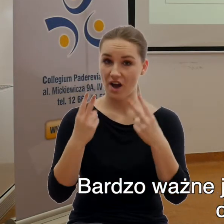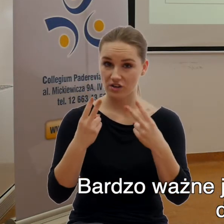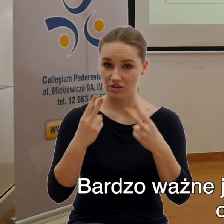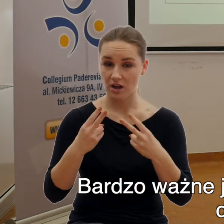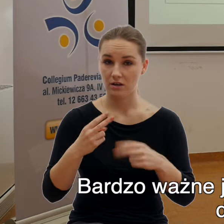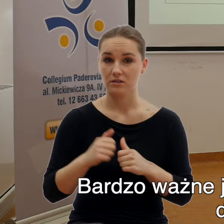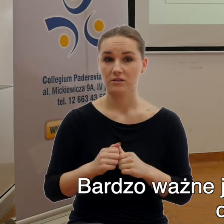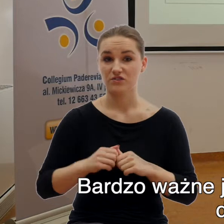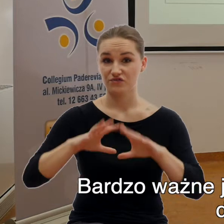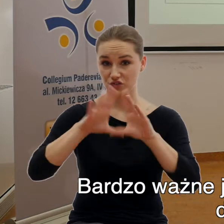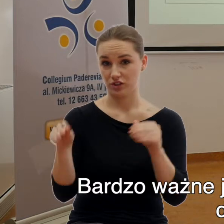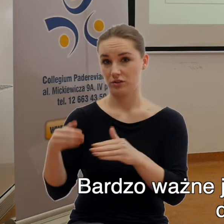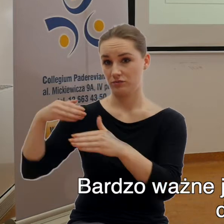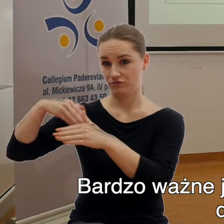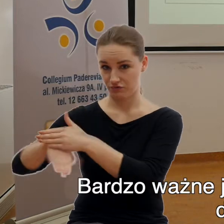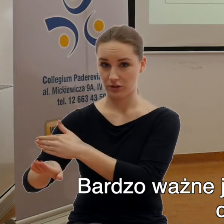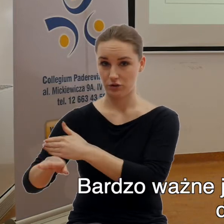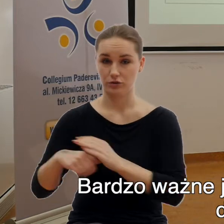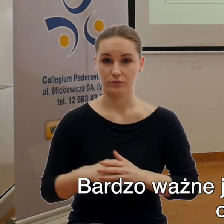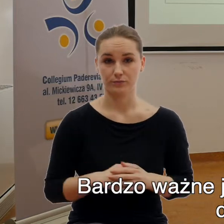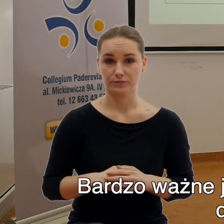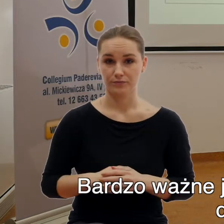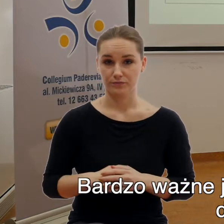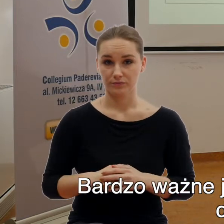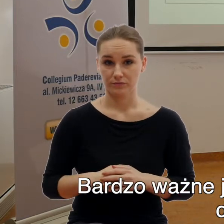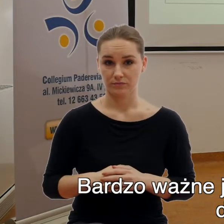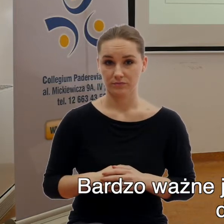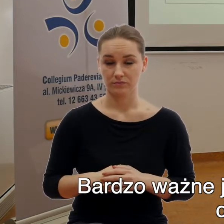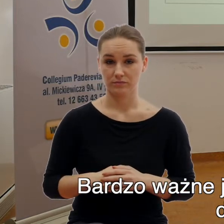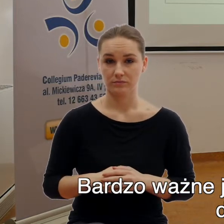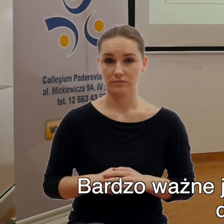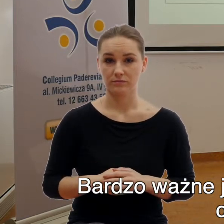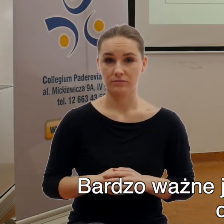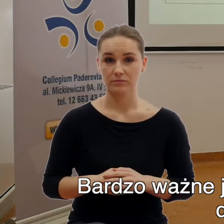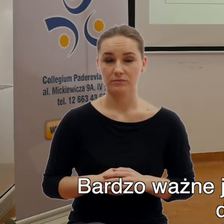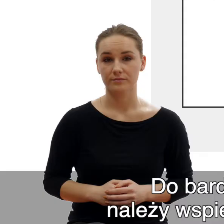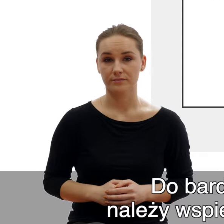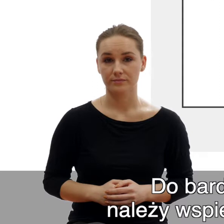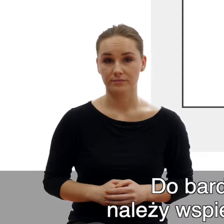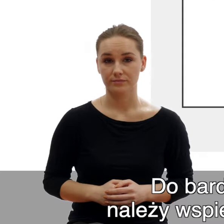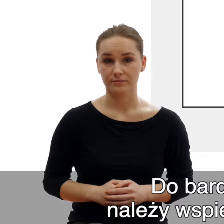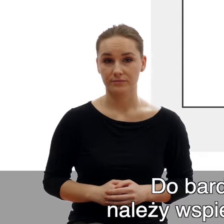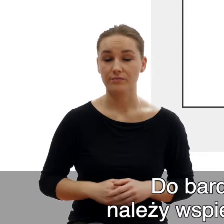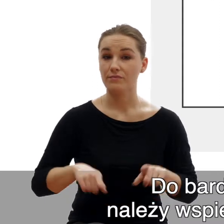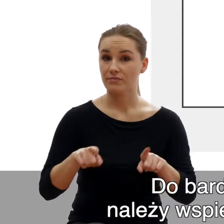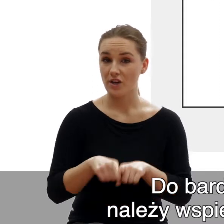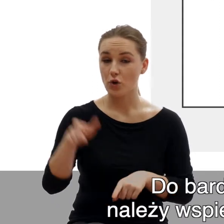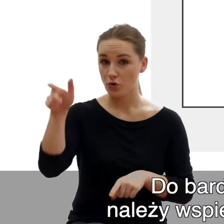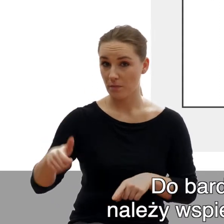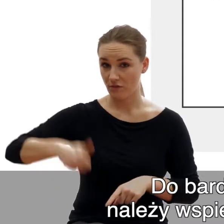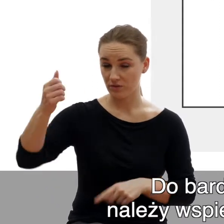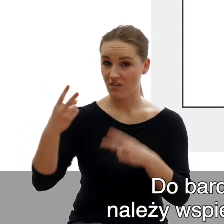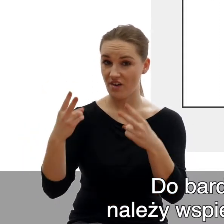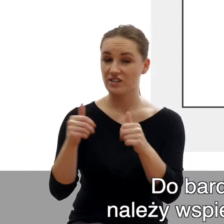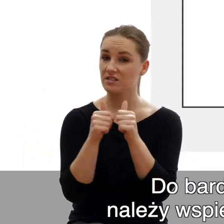nikt nie pozostał w tym miejscu, dopóki nie zakończy się akcja. Do bardzo ważnych zadań